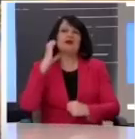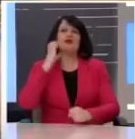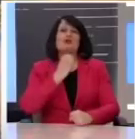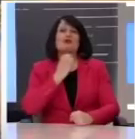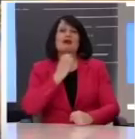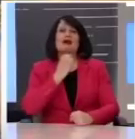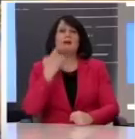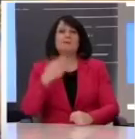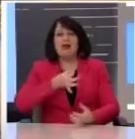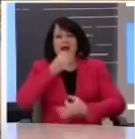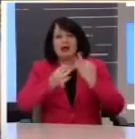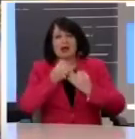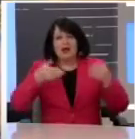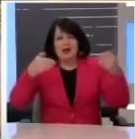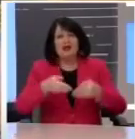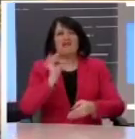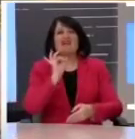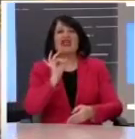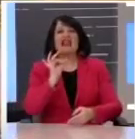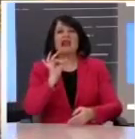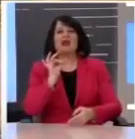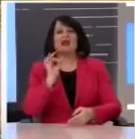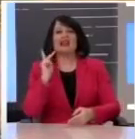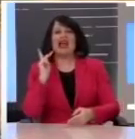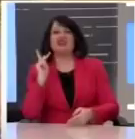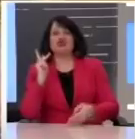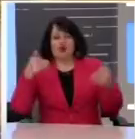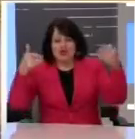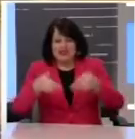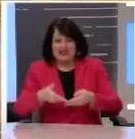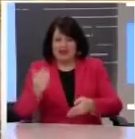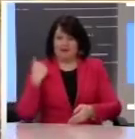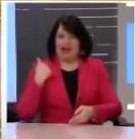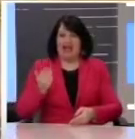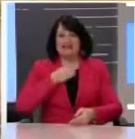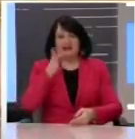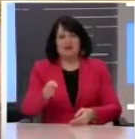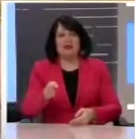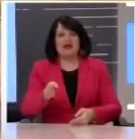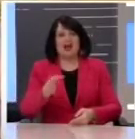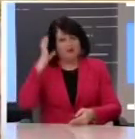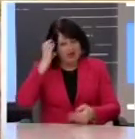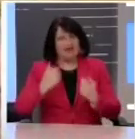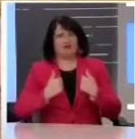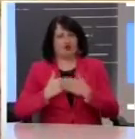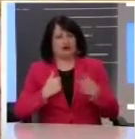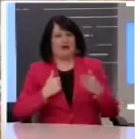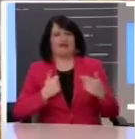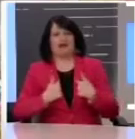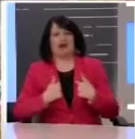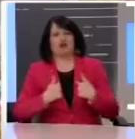και εκφώνησα τον επικίδιο του Φιντελ Κάστρο. Δεν το ξεχάσανε αυτοί που με προσκαλέσανε, δεν πάθανε αμνησία.